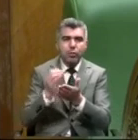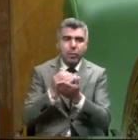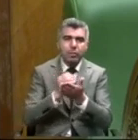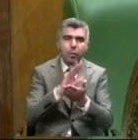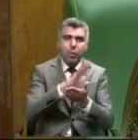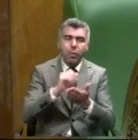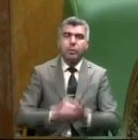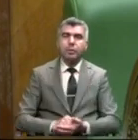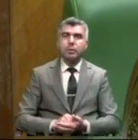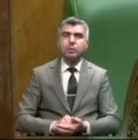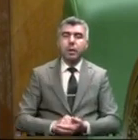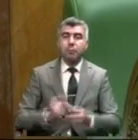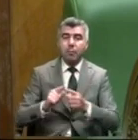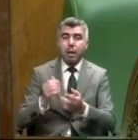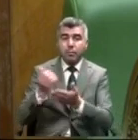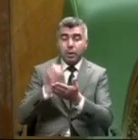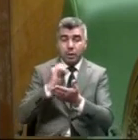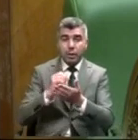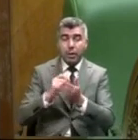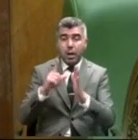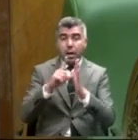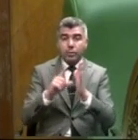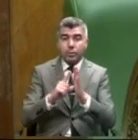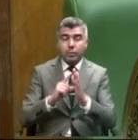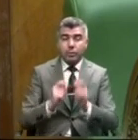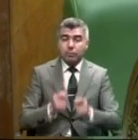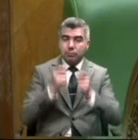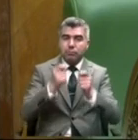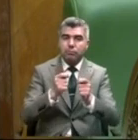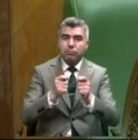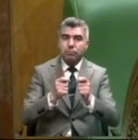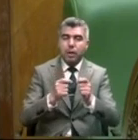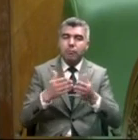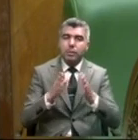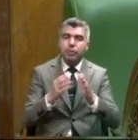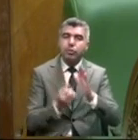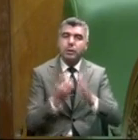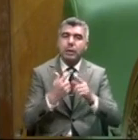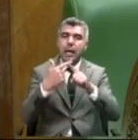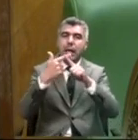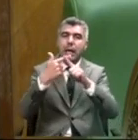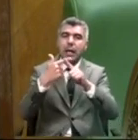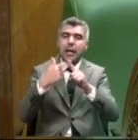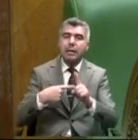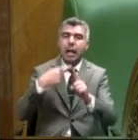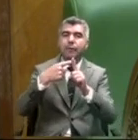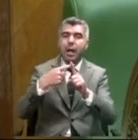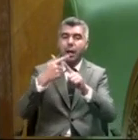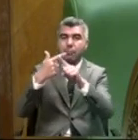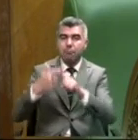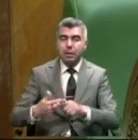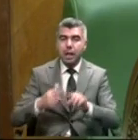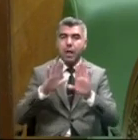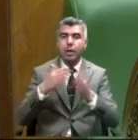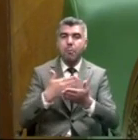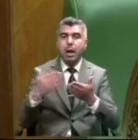وعلى ذكر الهوامش فان مشروع المرسومه الذي تقدمتم به والذي يرم فتح اعتمادات اضافيه قدرها عشره